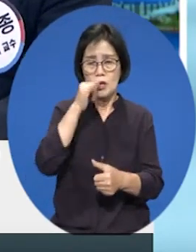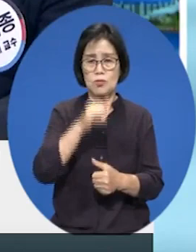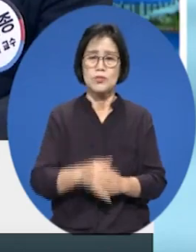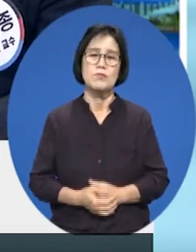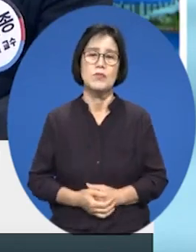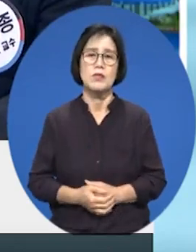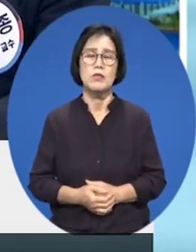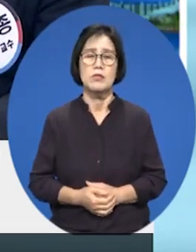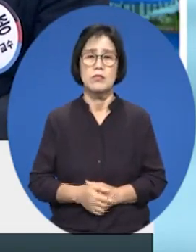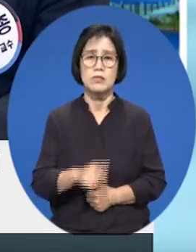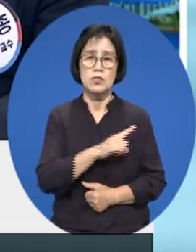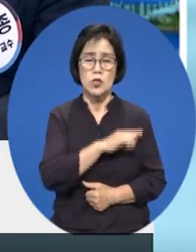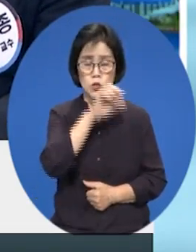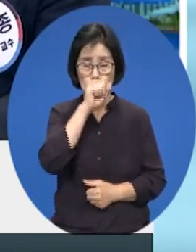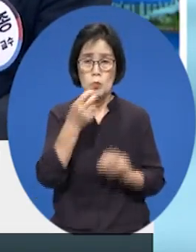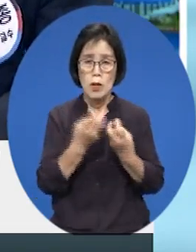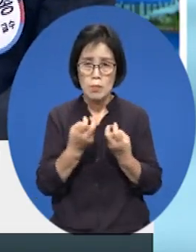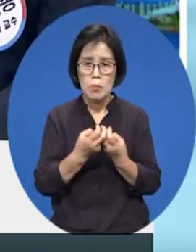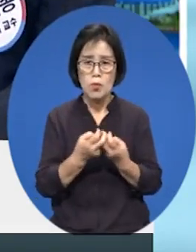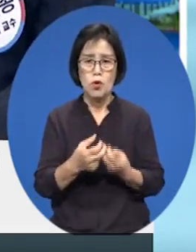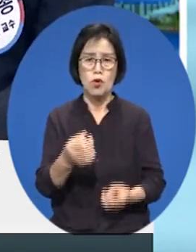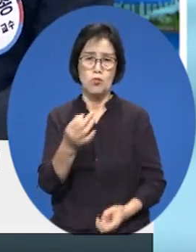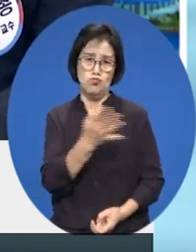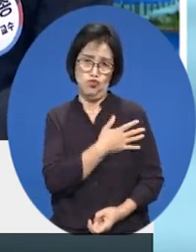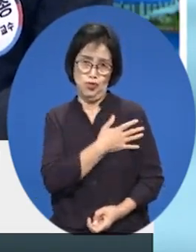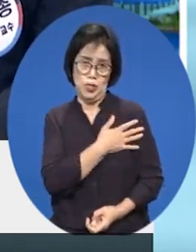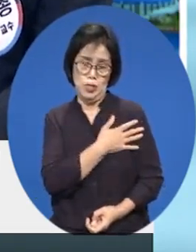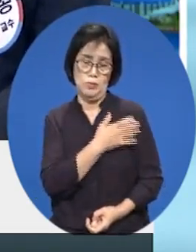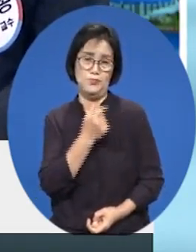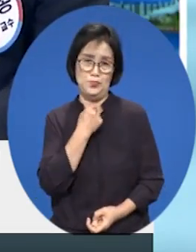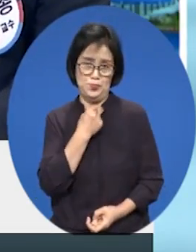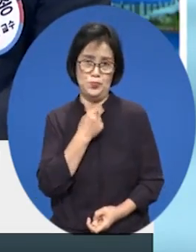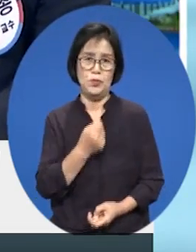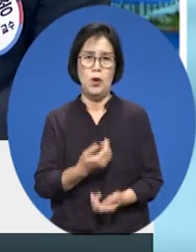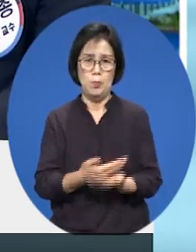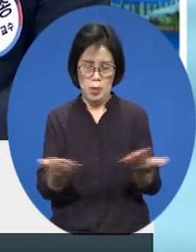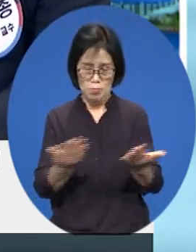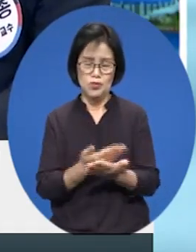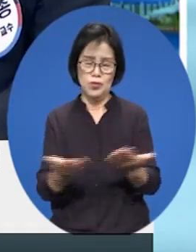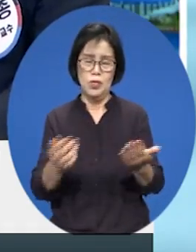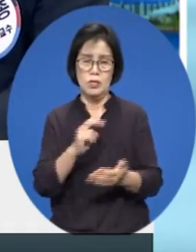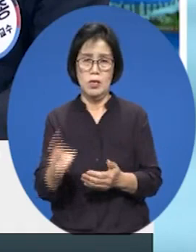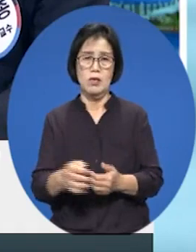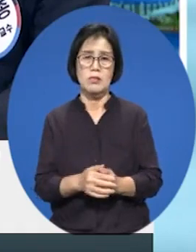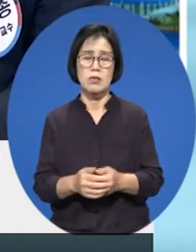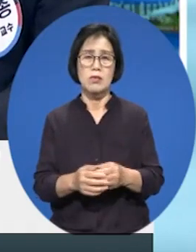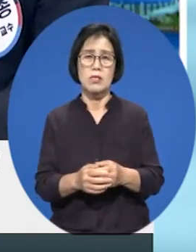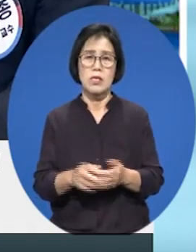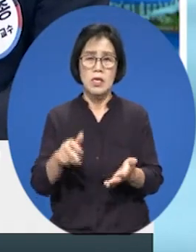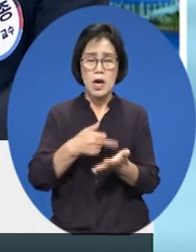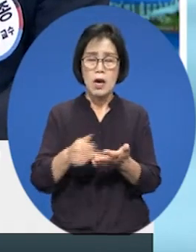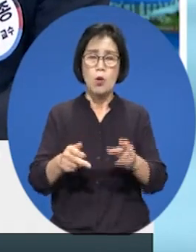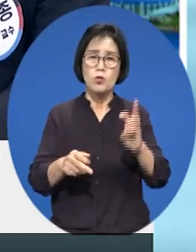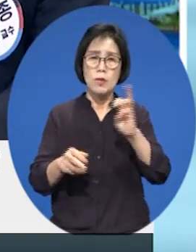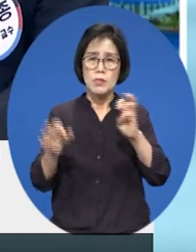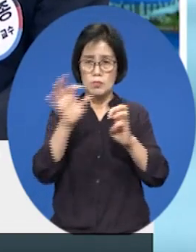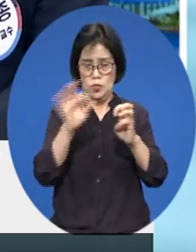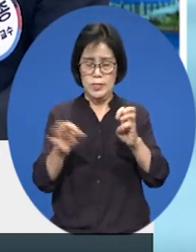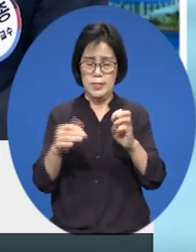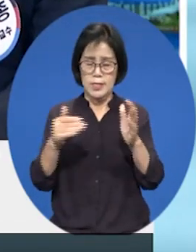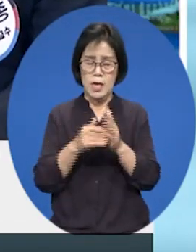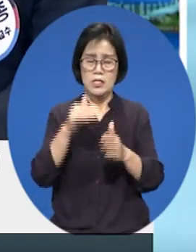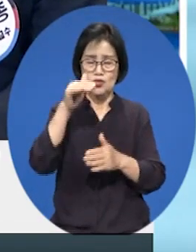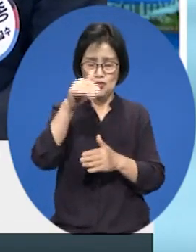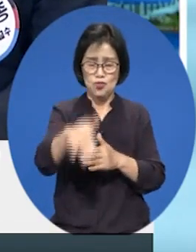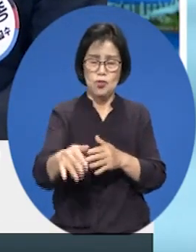방법이 우리가 부자가 되려 그러면 좀 베푸는 마음으로 살아야 됩니다 즉 카카오가 30% 까지 추락을 하고 끝도 없이 이제 계속